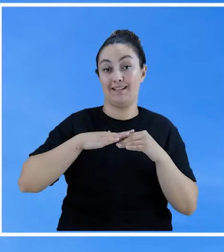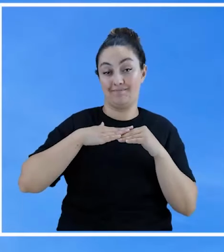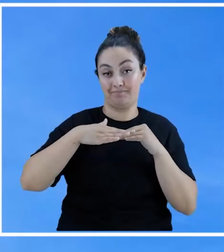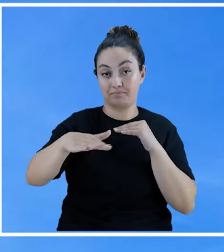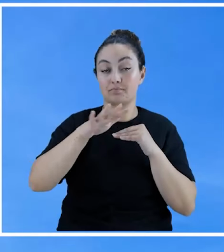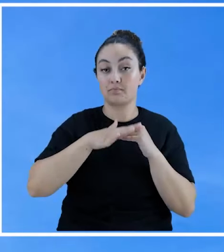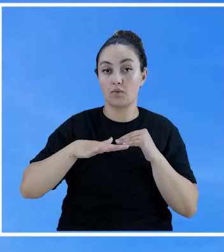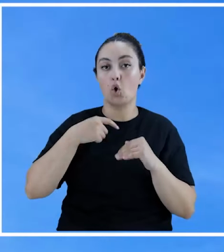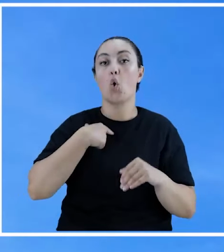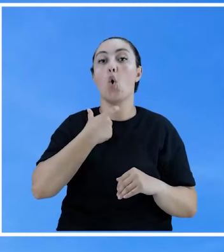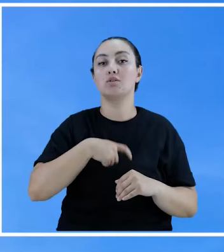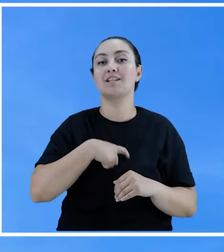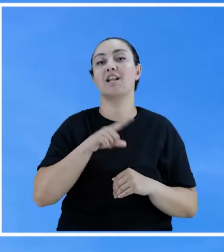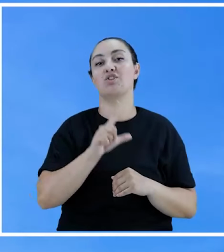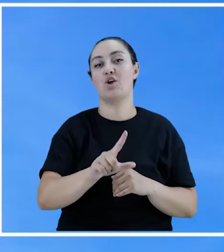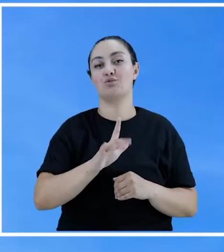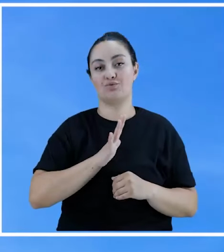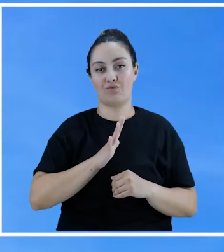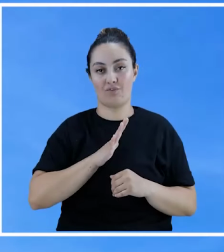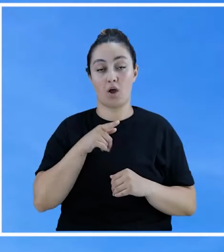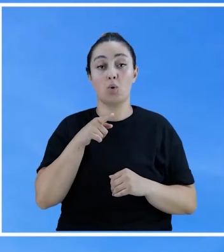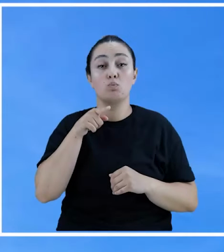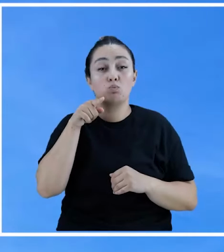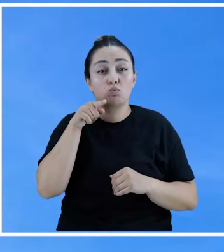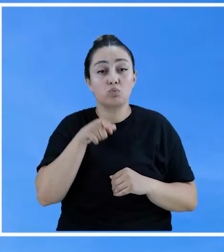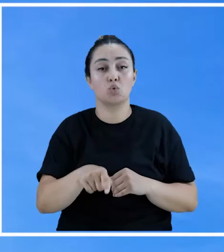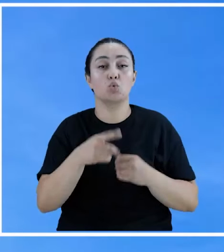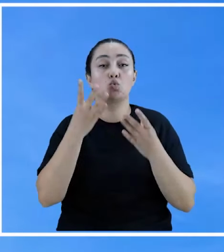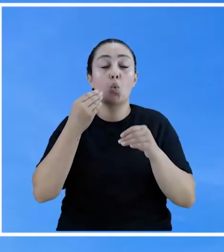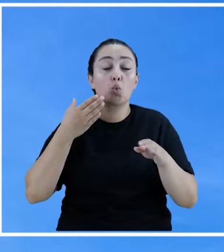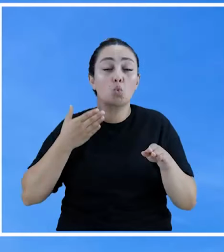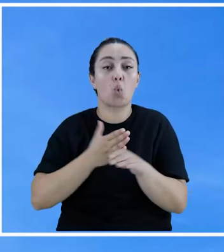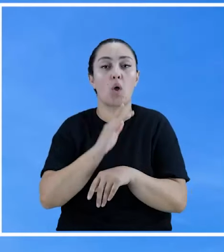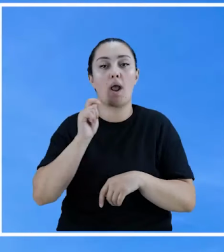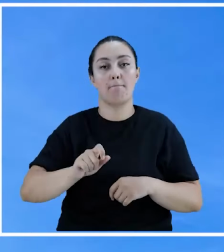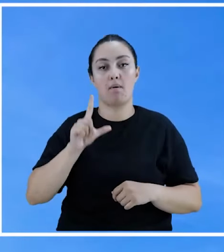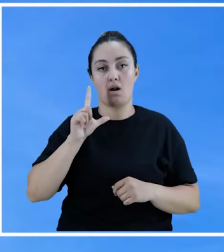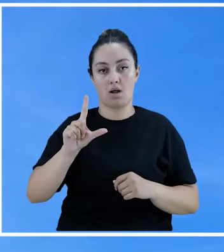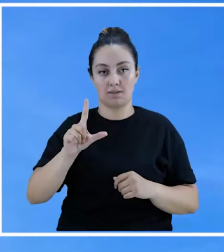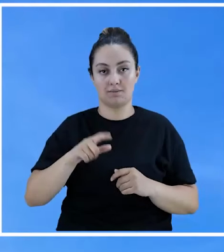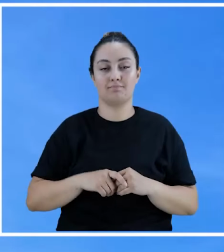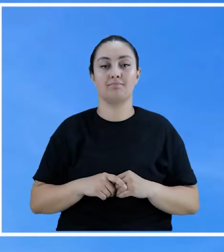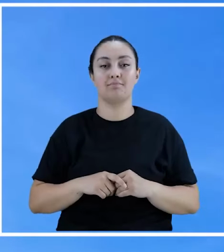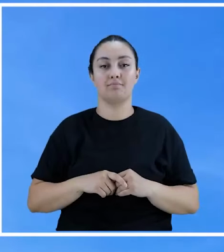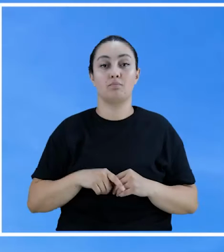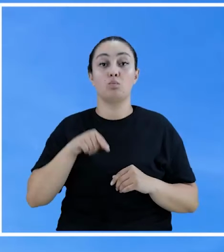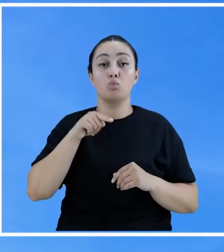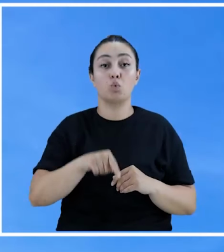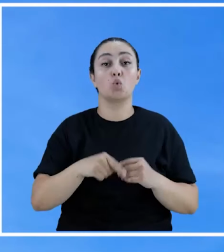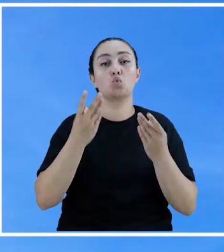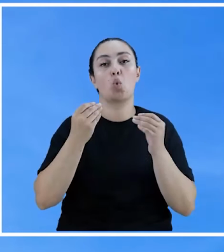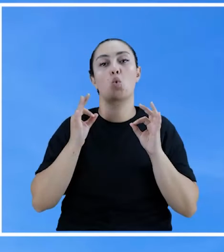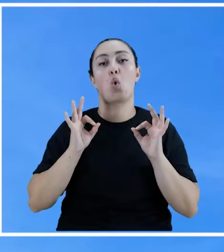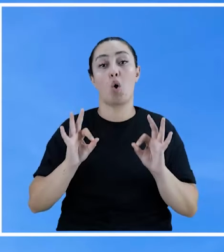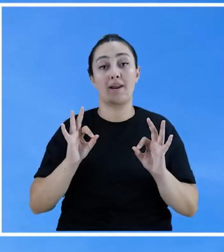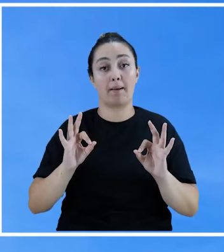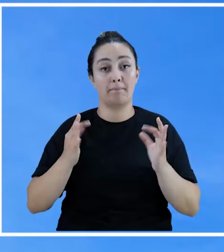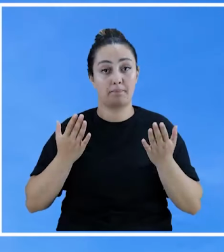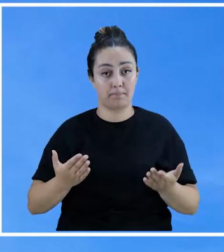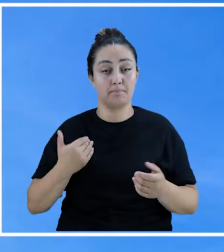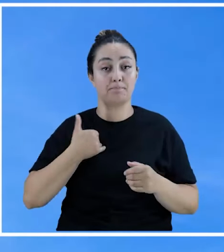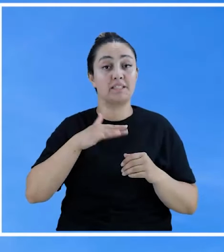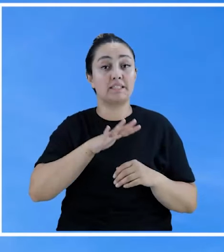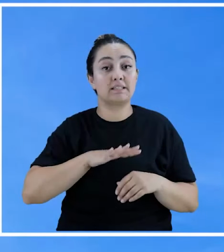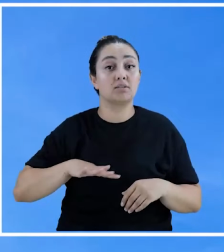zeminin özelliklerine ihtiyaç duyuyoruz. Ve bunun da çok doğru bir şekilde yapılması gerekiyor. O nedenle zemin etüdü çok çok önemli